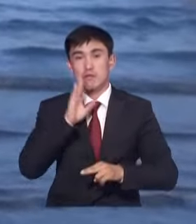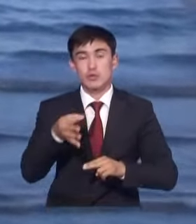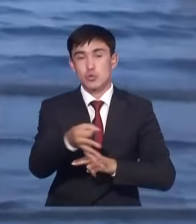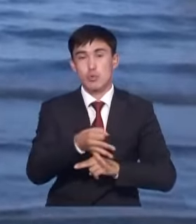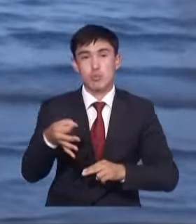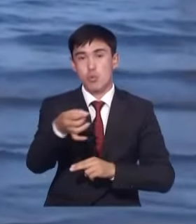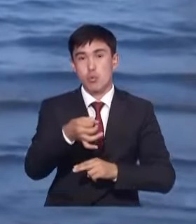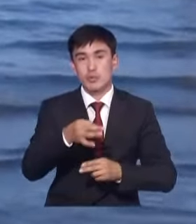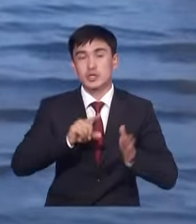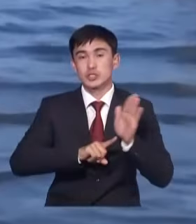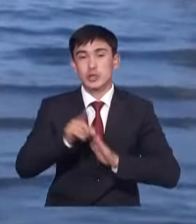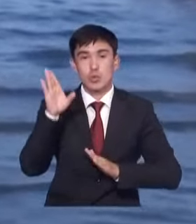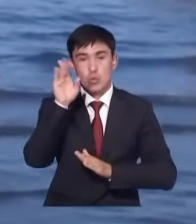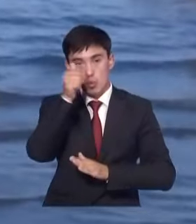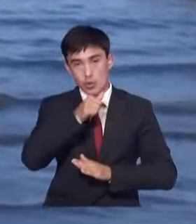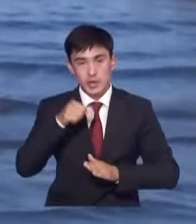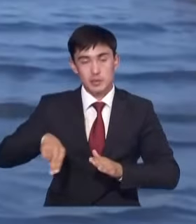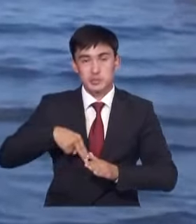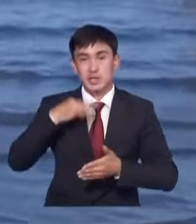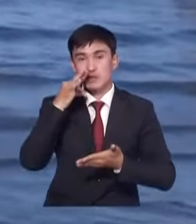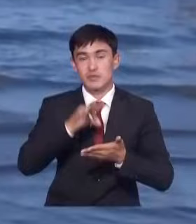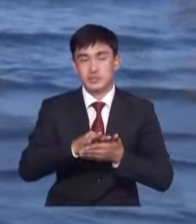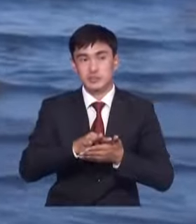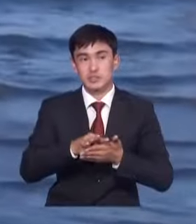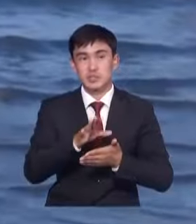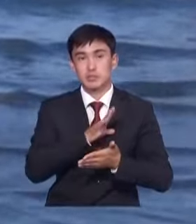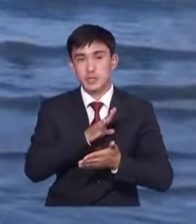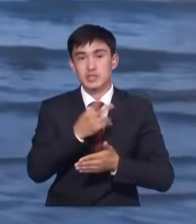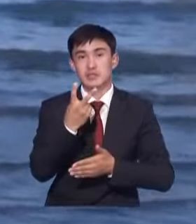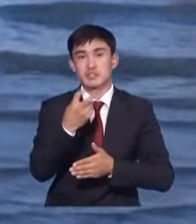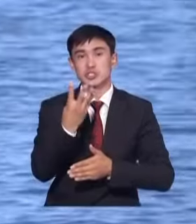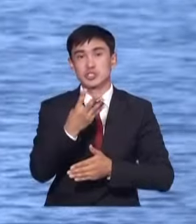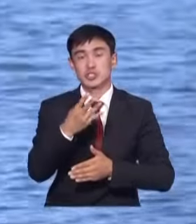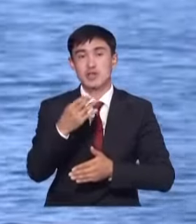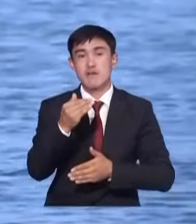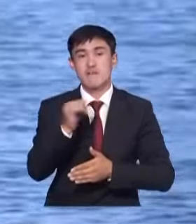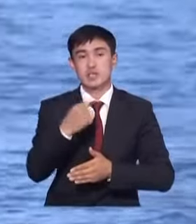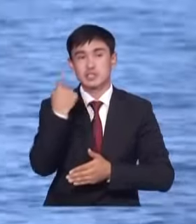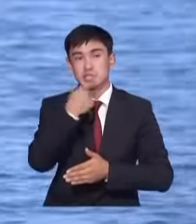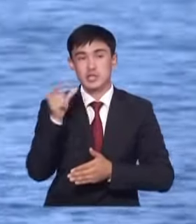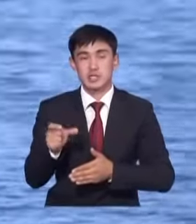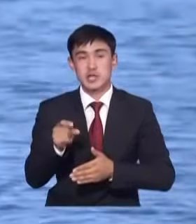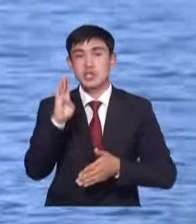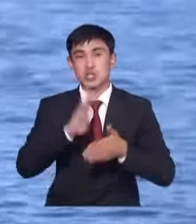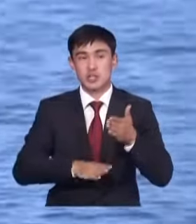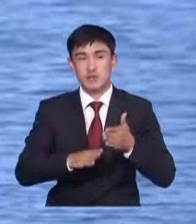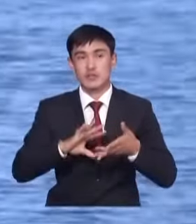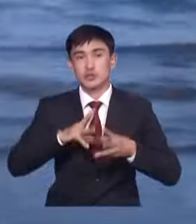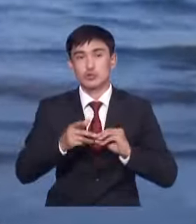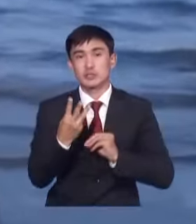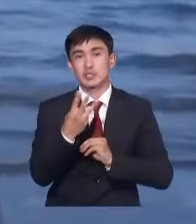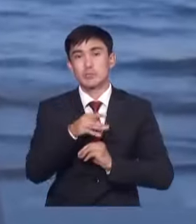водоемах области с начала года к административной ответственности привлечены 204 физических лица с наложением штрафа на